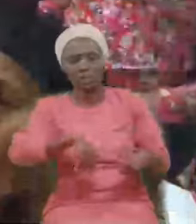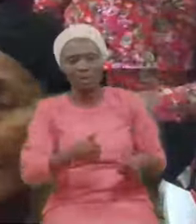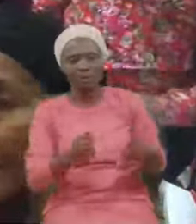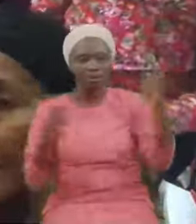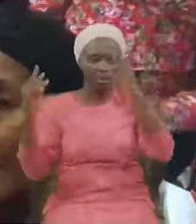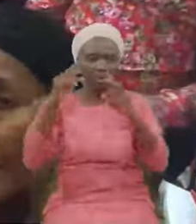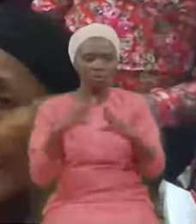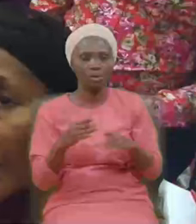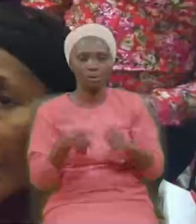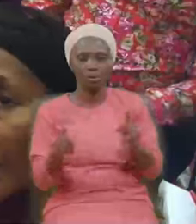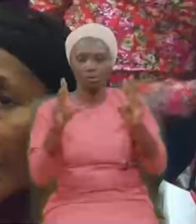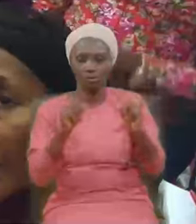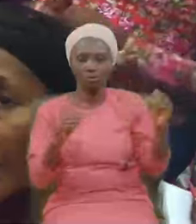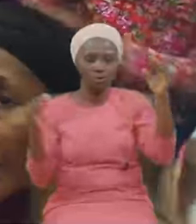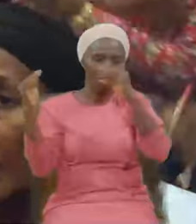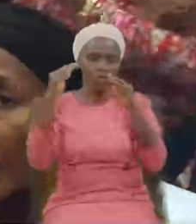n'y a pas de guerre.